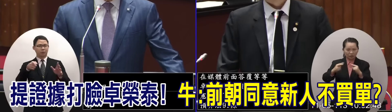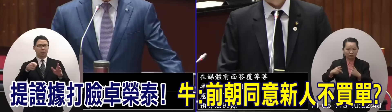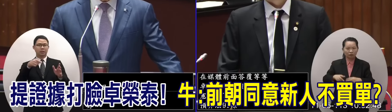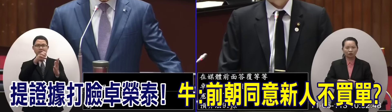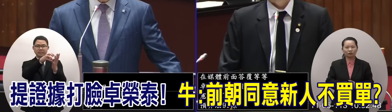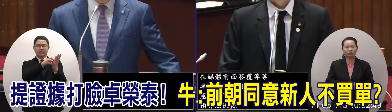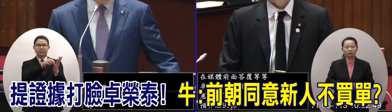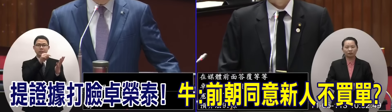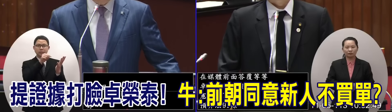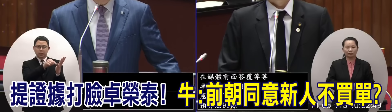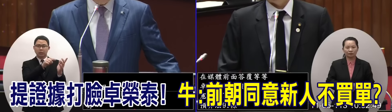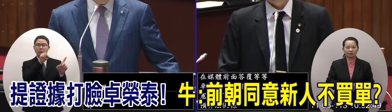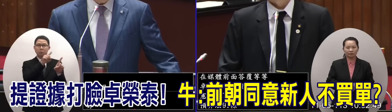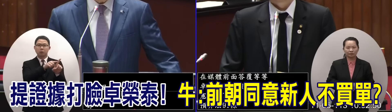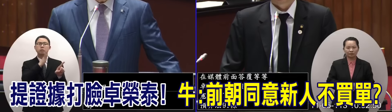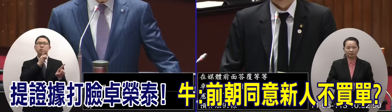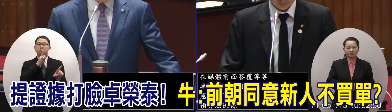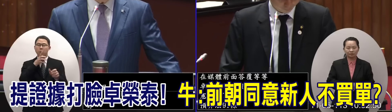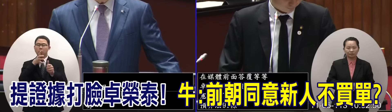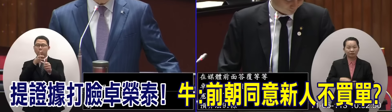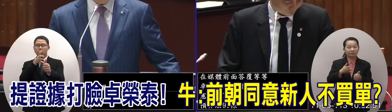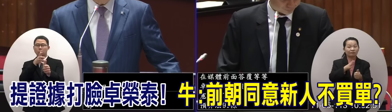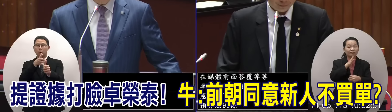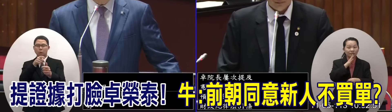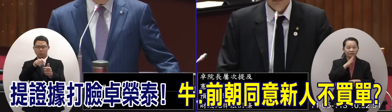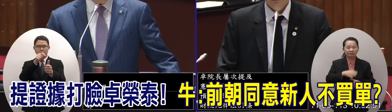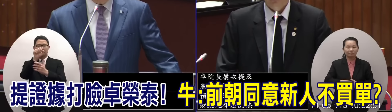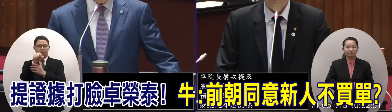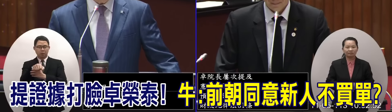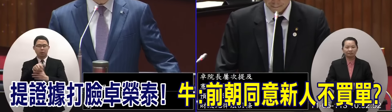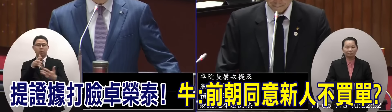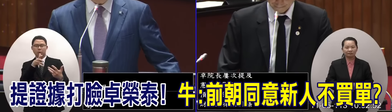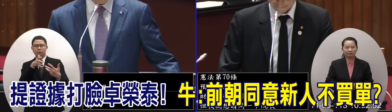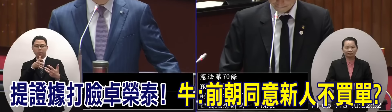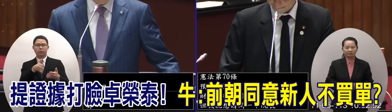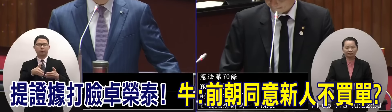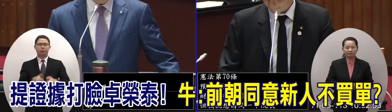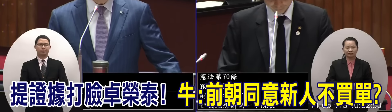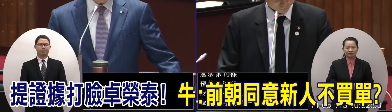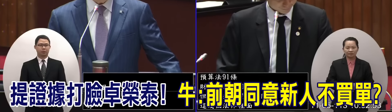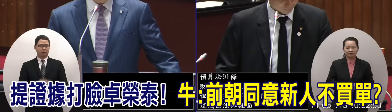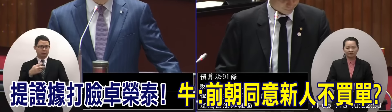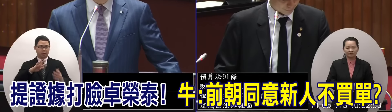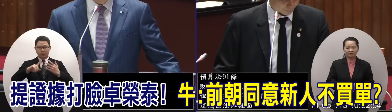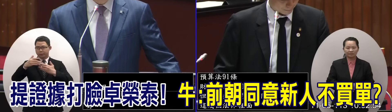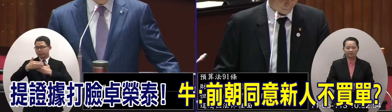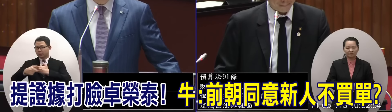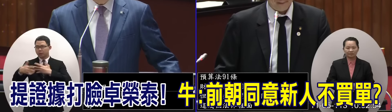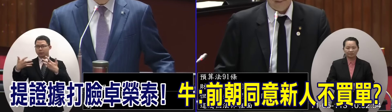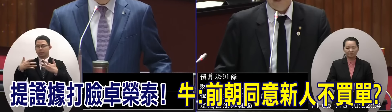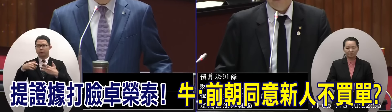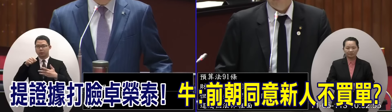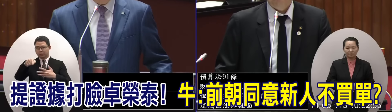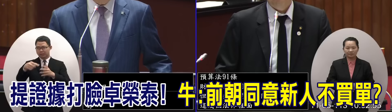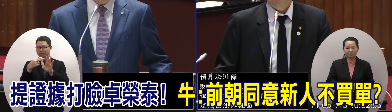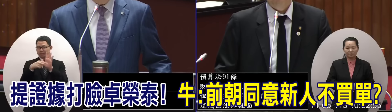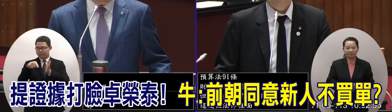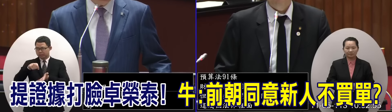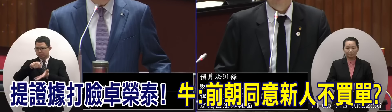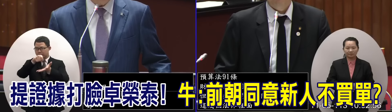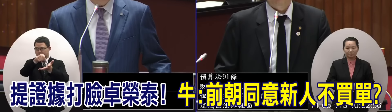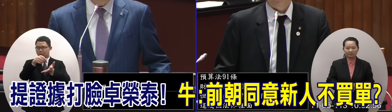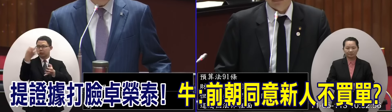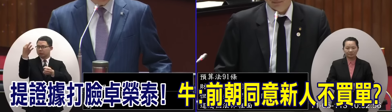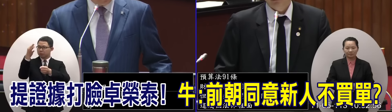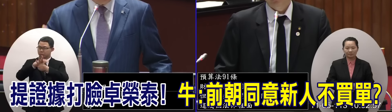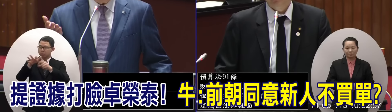没有，他说是要征询， 要征询，对不对？ 但是另外一个程序问题就是必须要指出弥补资金之来